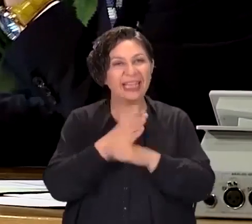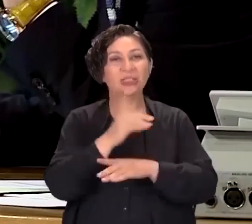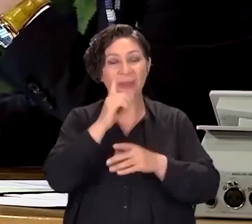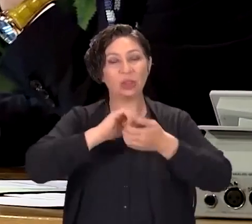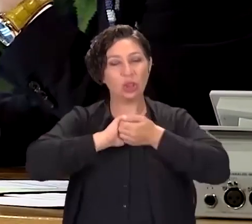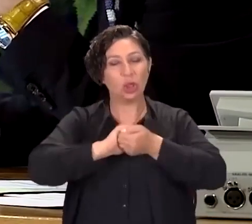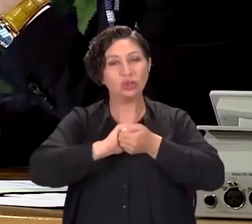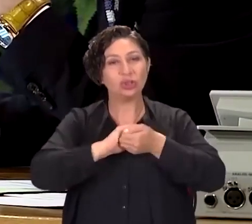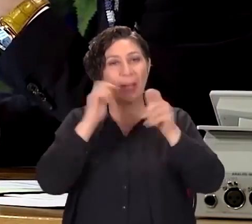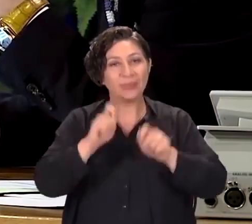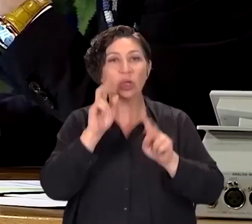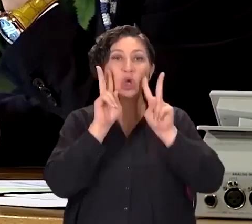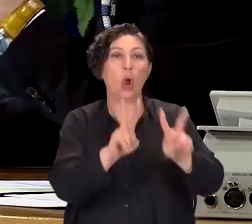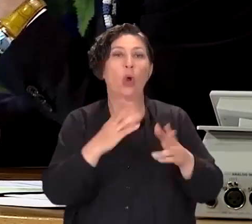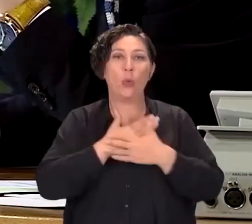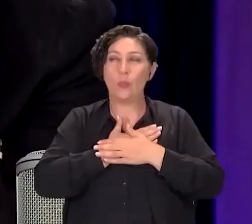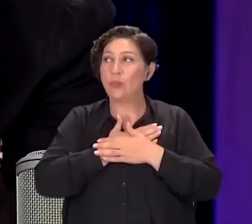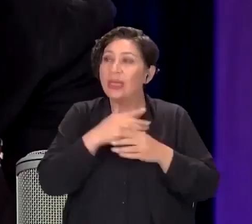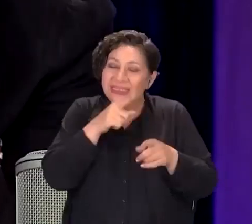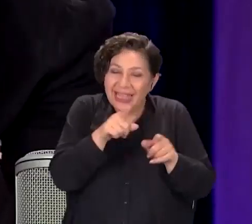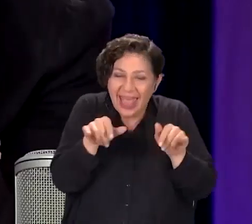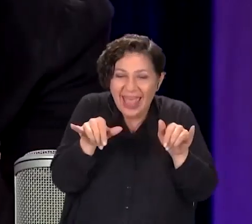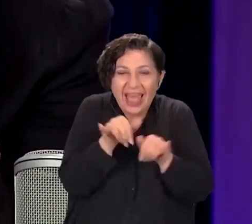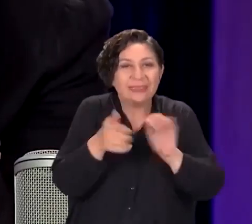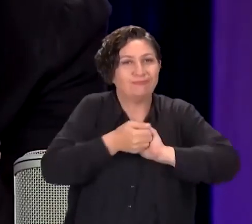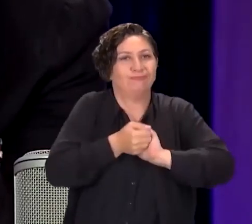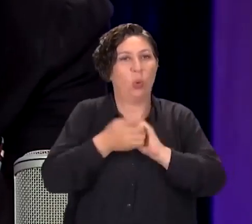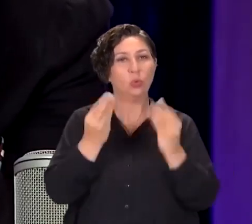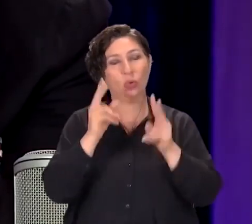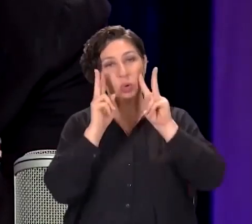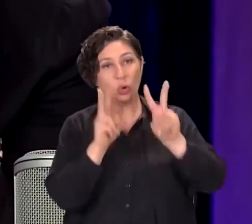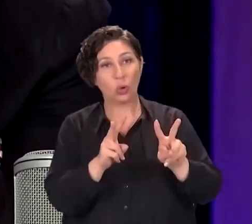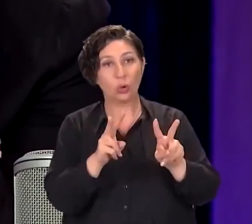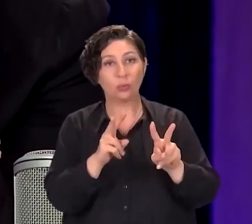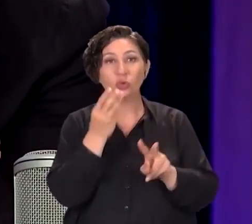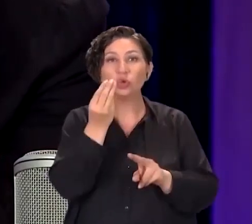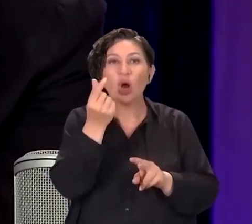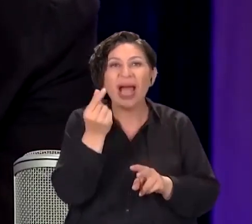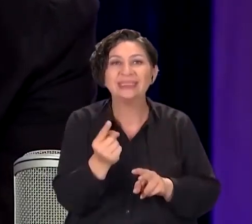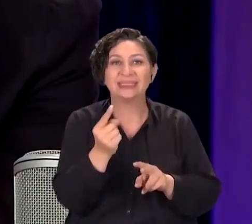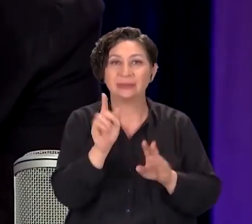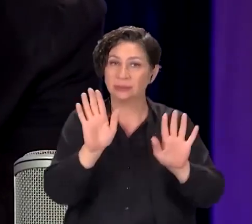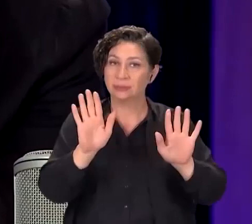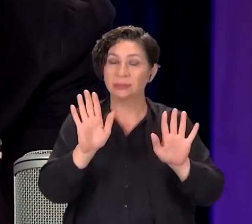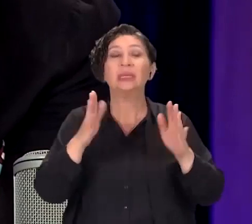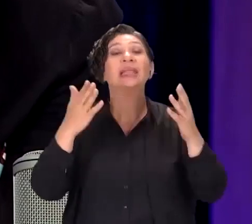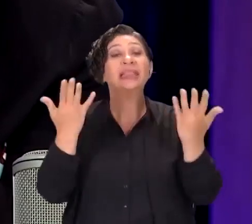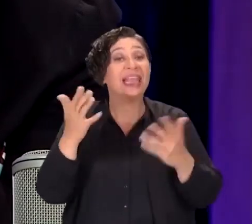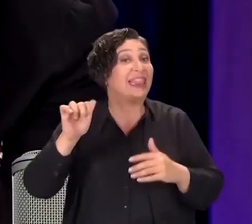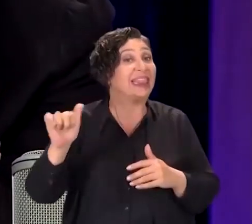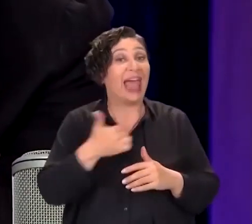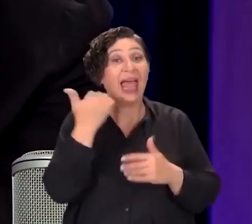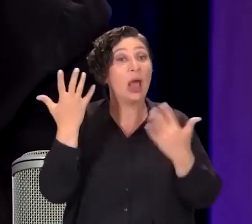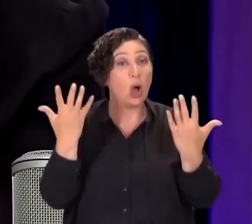gerçek bir dostluk yaptığını görüyorum, yani yakınlaşma yaşadığını görüyorum. Çok az kişiler. Evet. Neyin